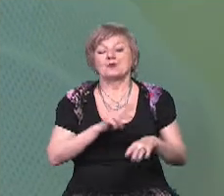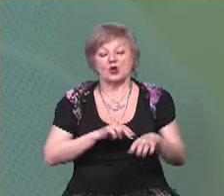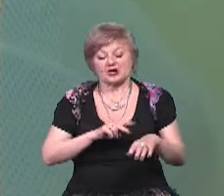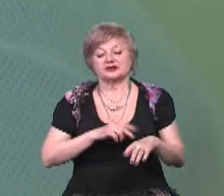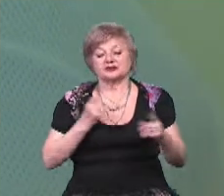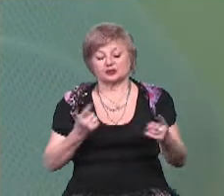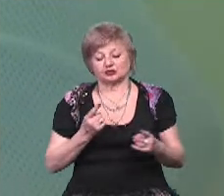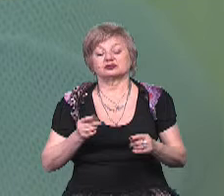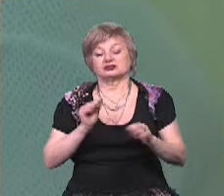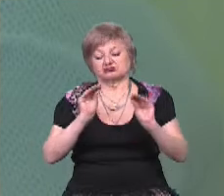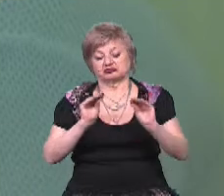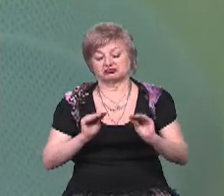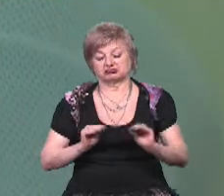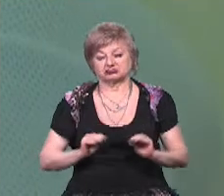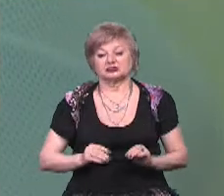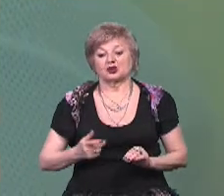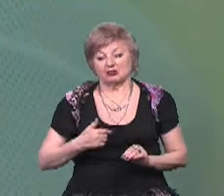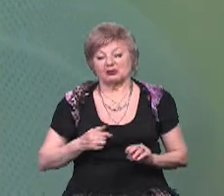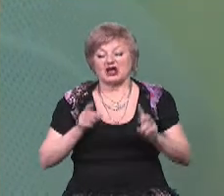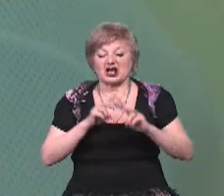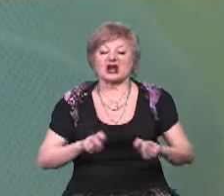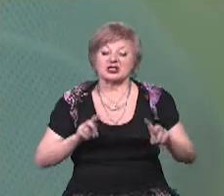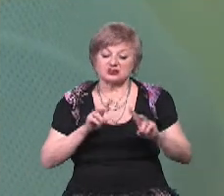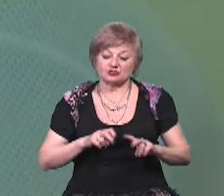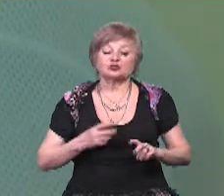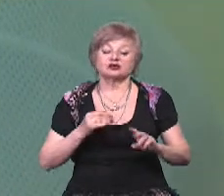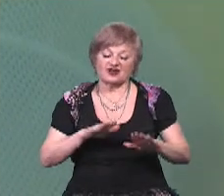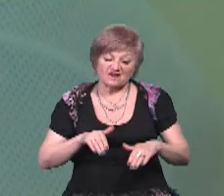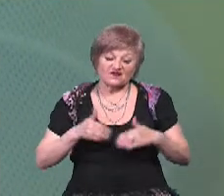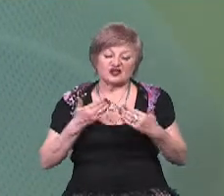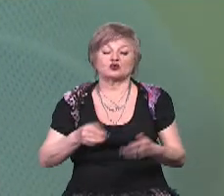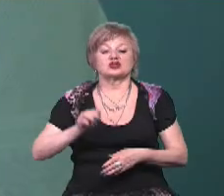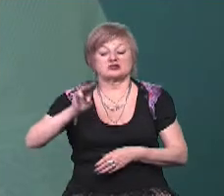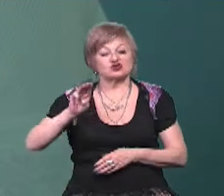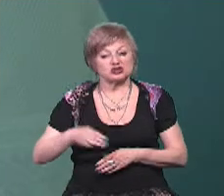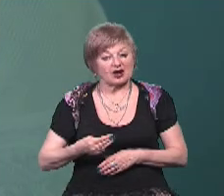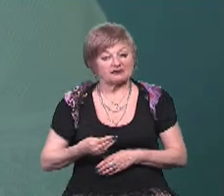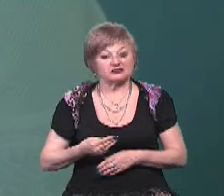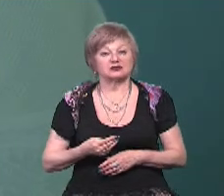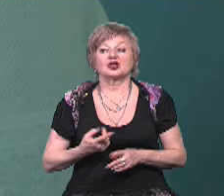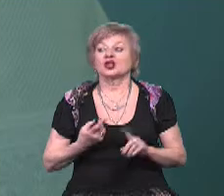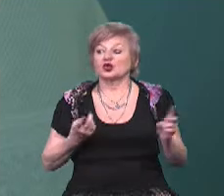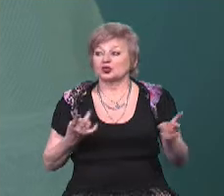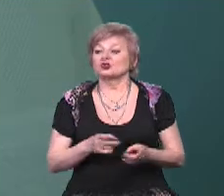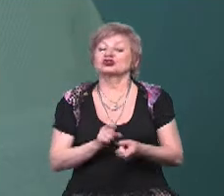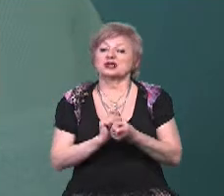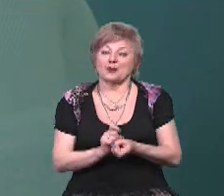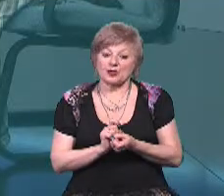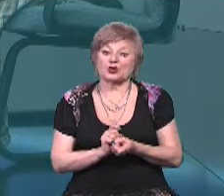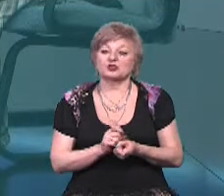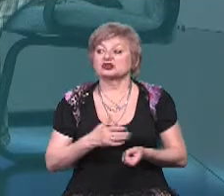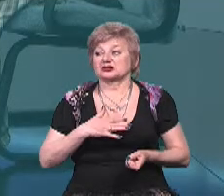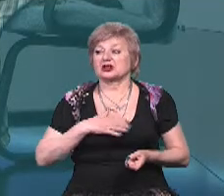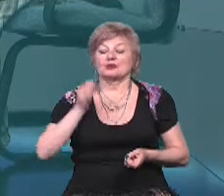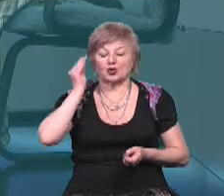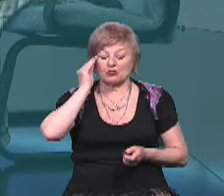поліція. Такі протоколи до нас надходять, ми їх розглядаємо, і там зазвичай ми виносимо максимальний розмір штрафу. Щоб боротися з таким явищем, на мою особисту